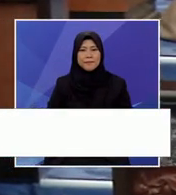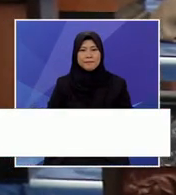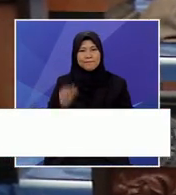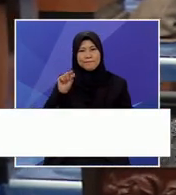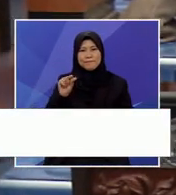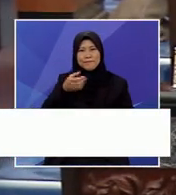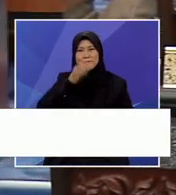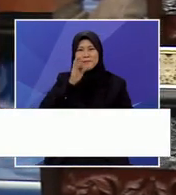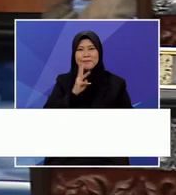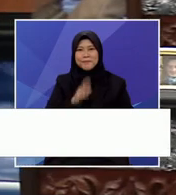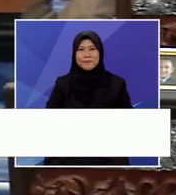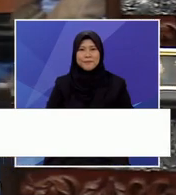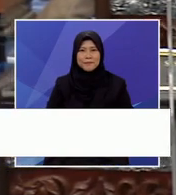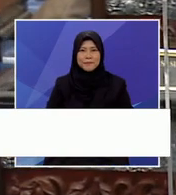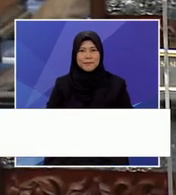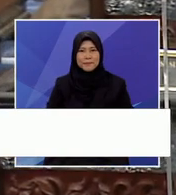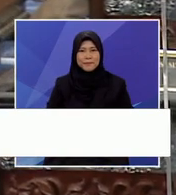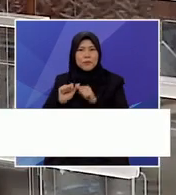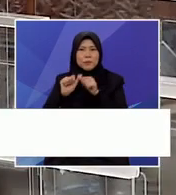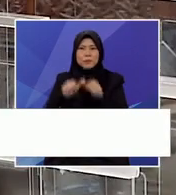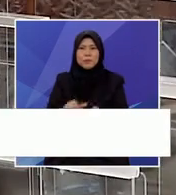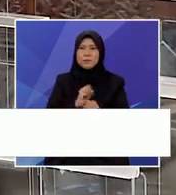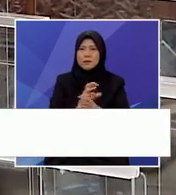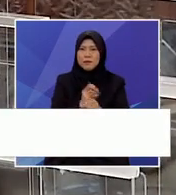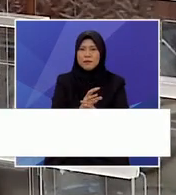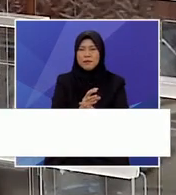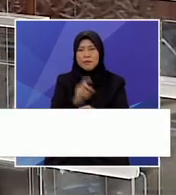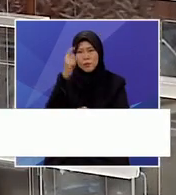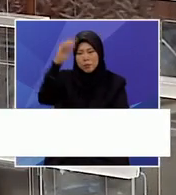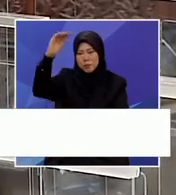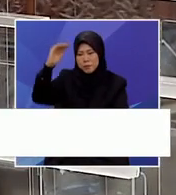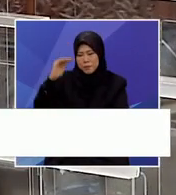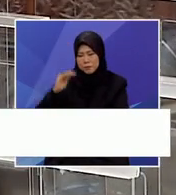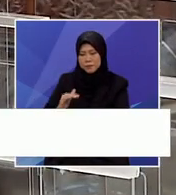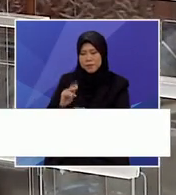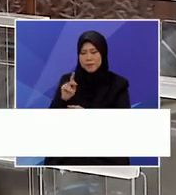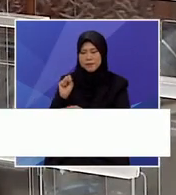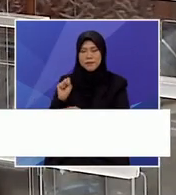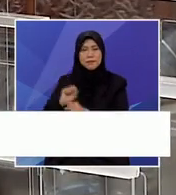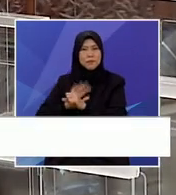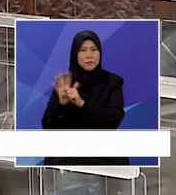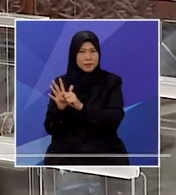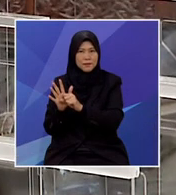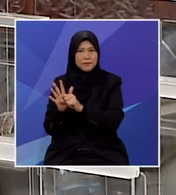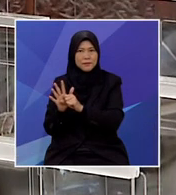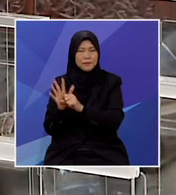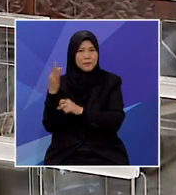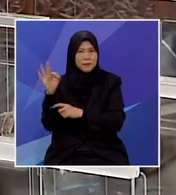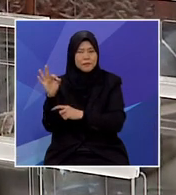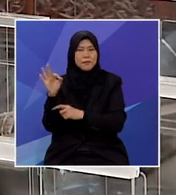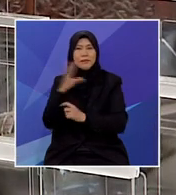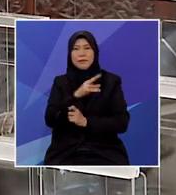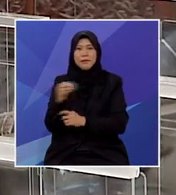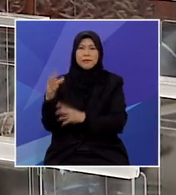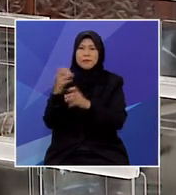segera kerajaan hendaklah terus-menerus untuk menurut menurunkan kesakitan harian kau Bisma belas dan